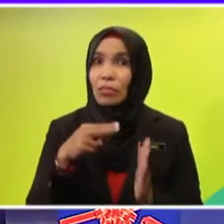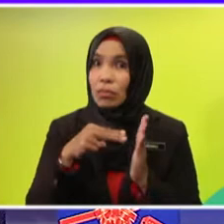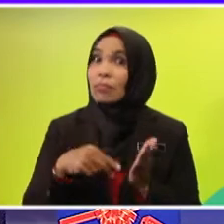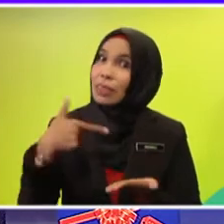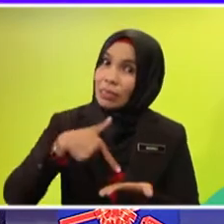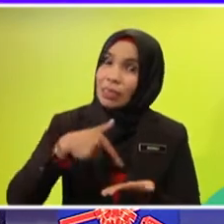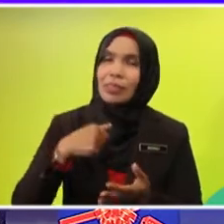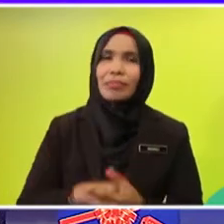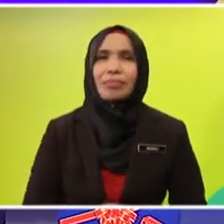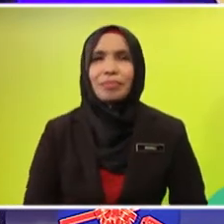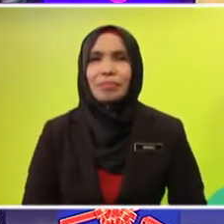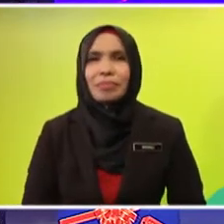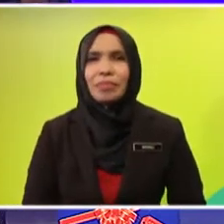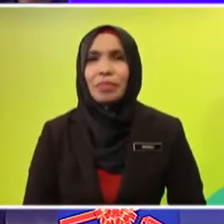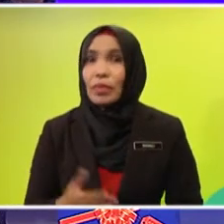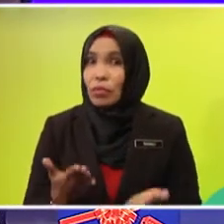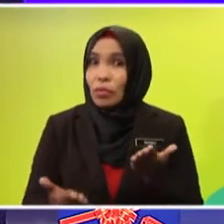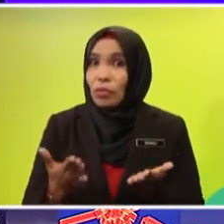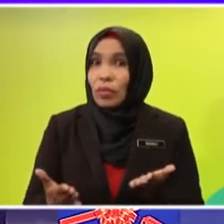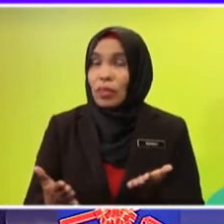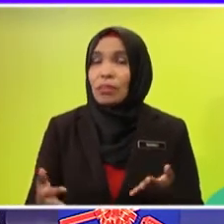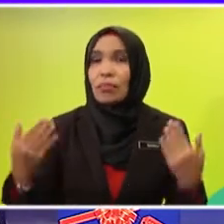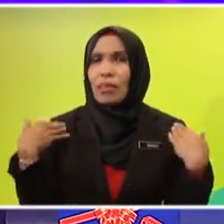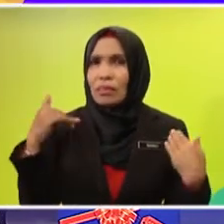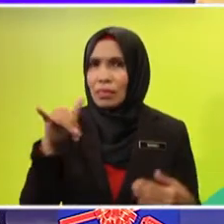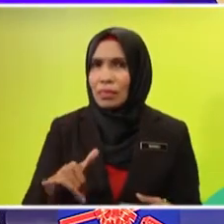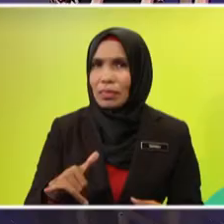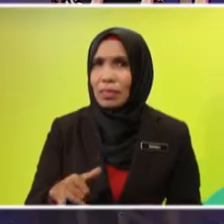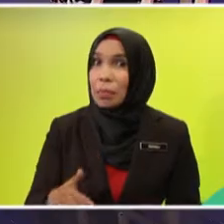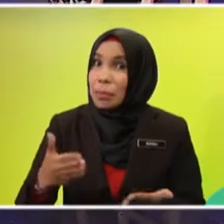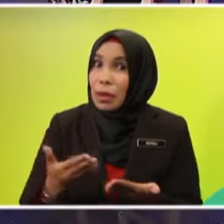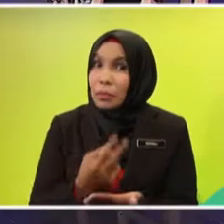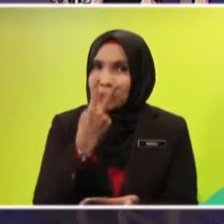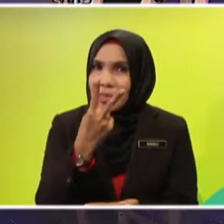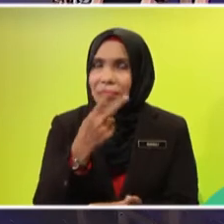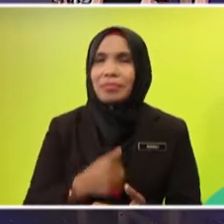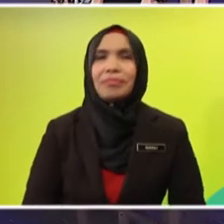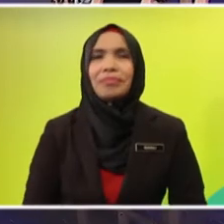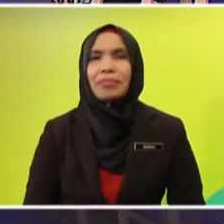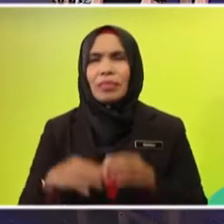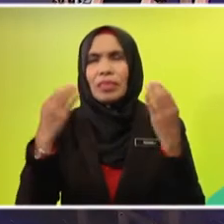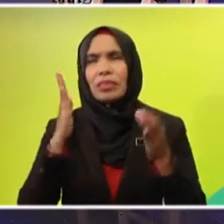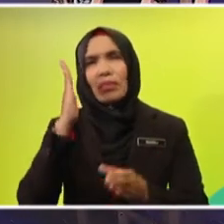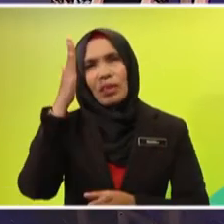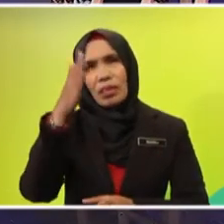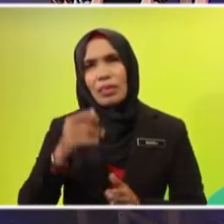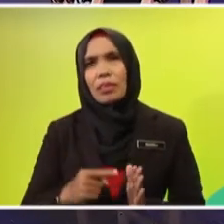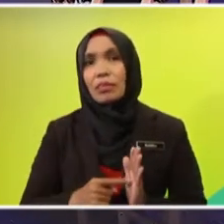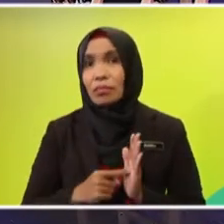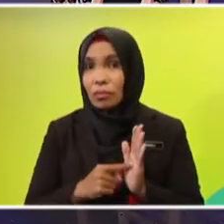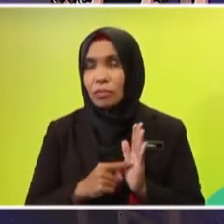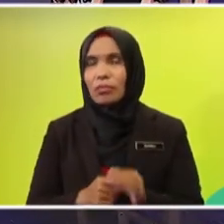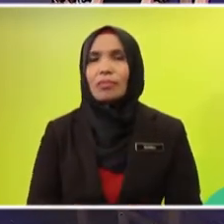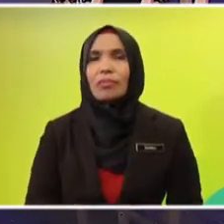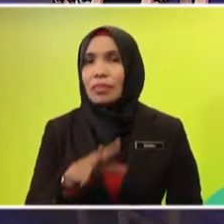monyet kita mungkin ada yang masih baru besar bersama kita hari ini saya akan Tunjukkan secara Rawa dan Irfan Sebutkan nomor